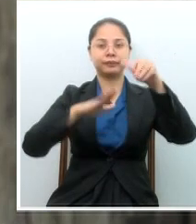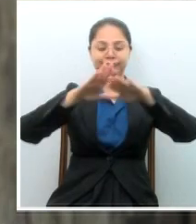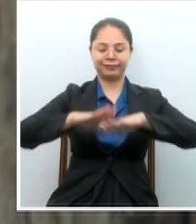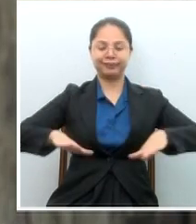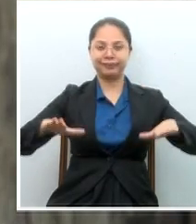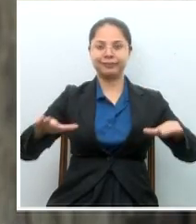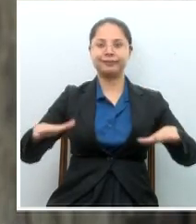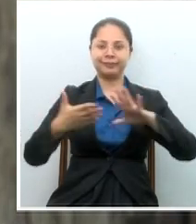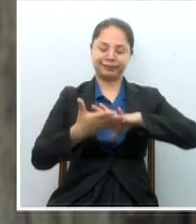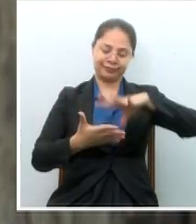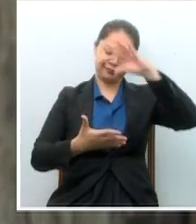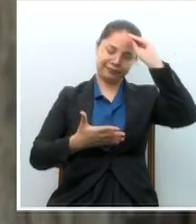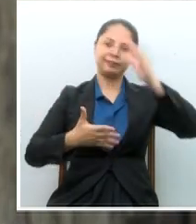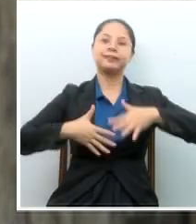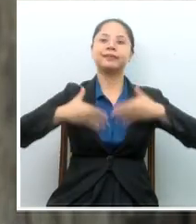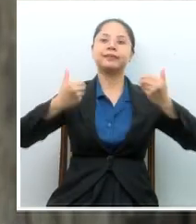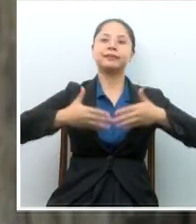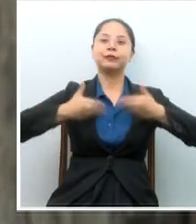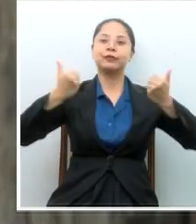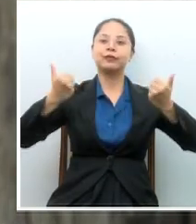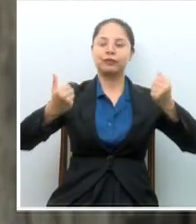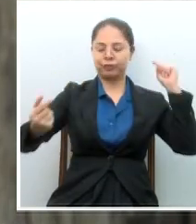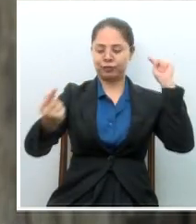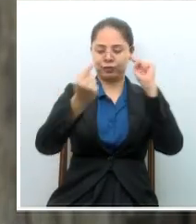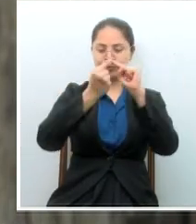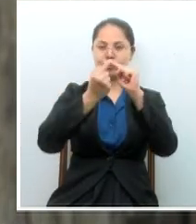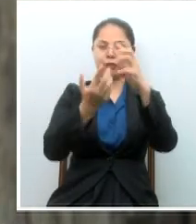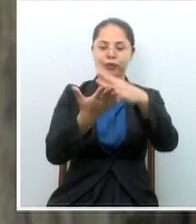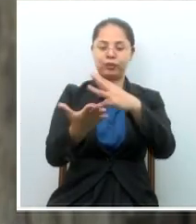เรียนอย่างสนุกสนานแล้วก็ถือว่าเป็นอีกหนึ่งวิชา